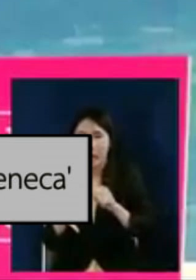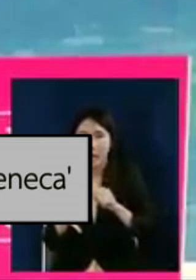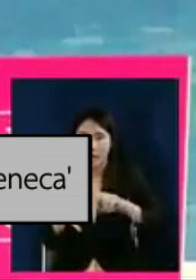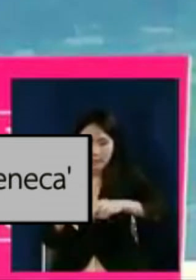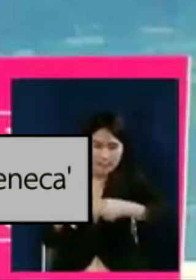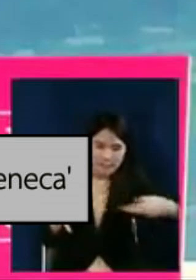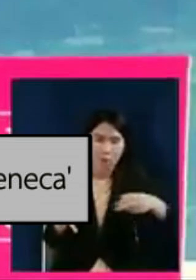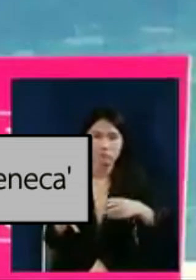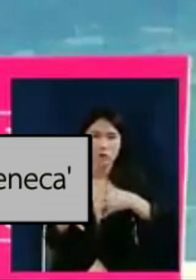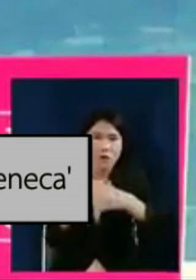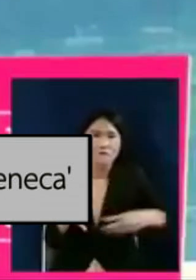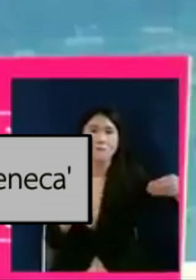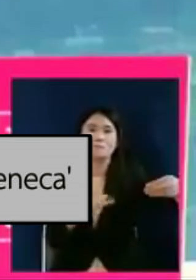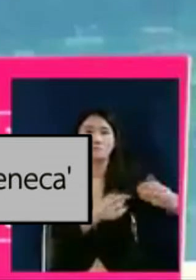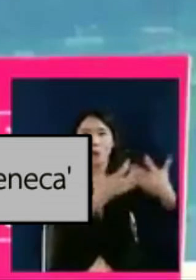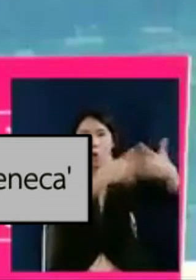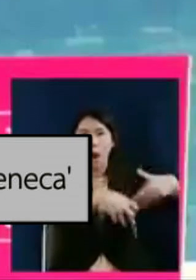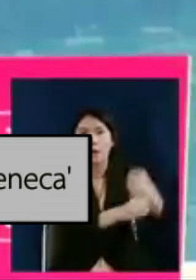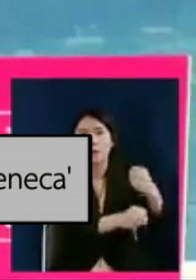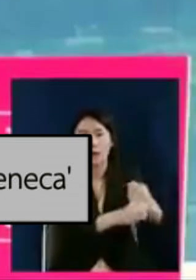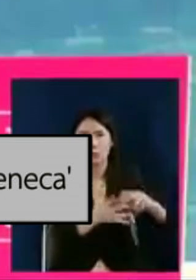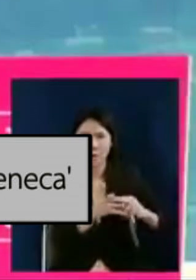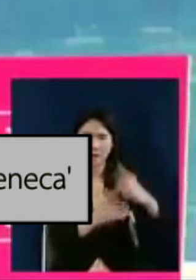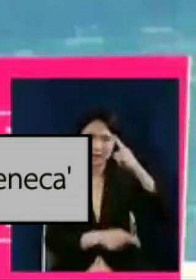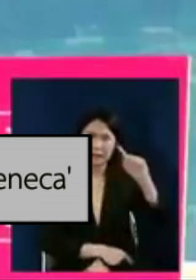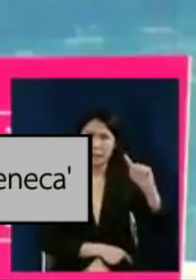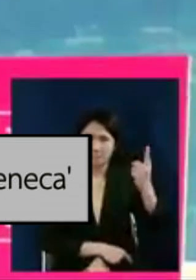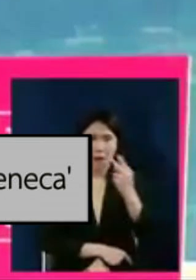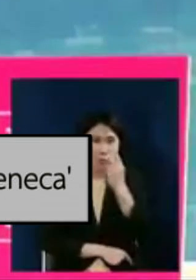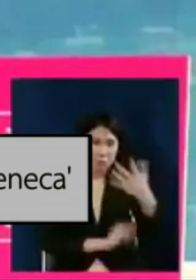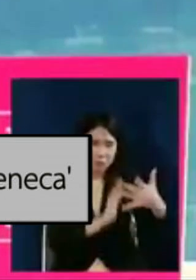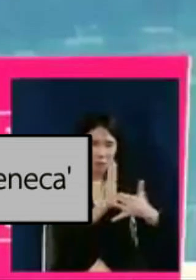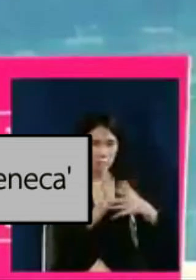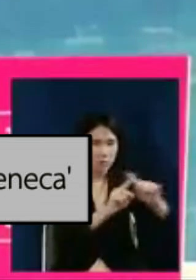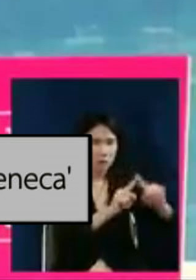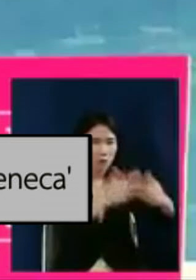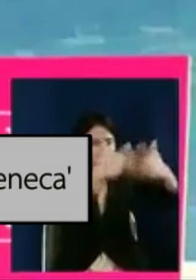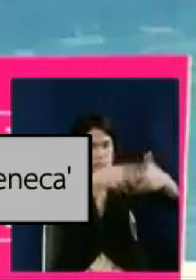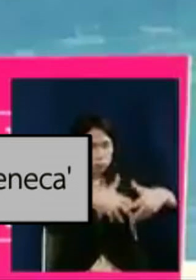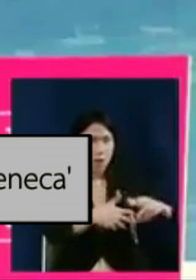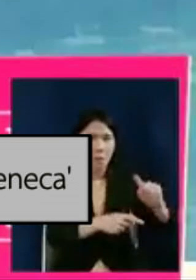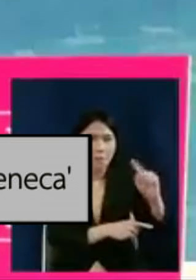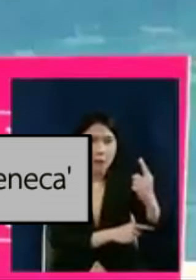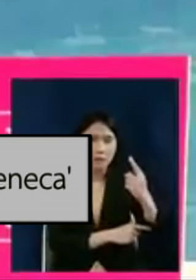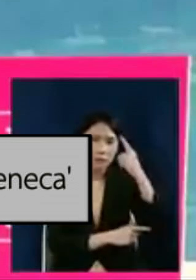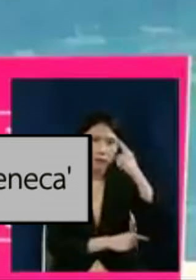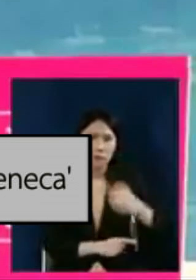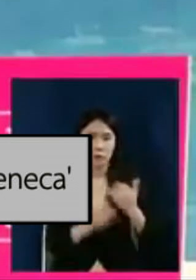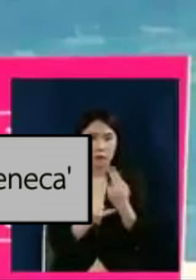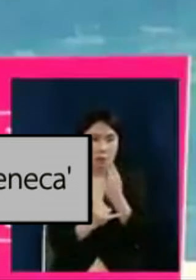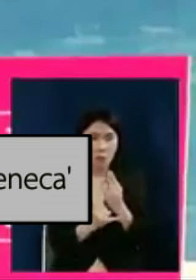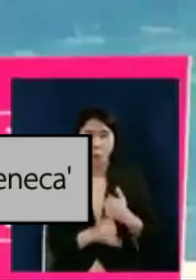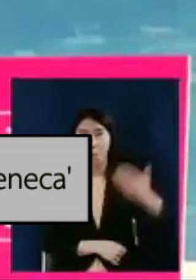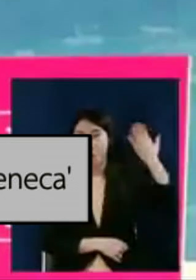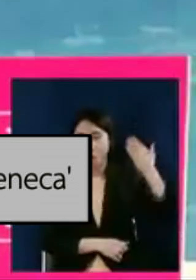matsuneตัวนี้เป็นวัคซีนใหม่จริงๆๆใช้ไฮเทคโนโลยียังไม่เคยมีการใช้ในมนุษย์